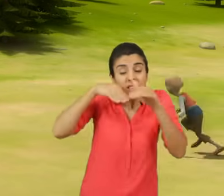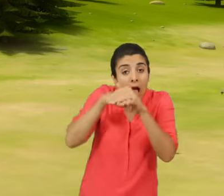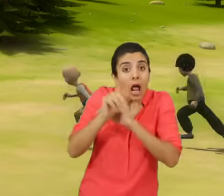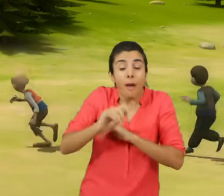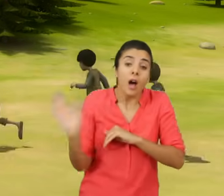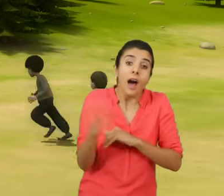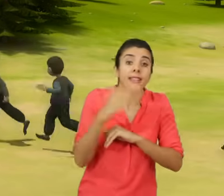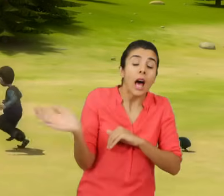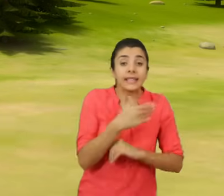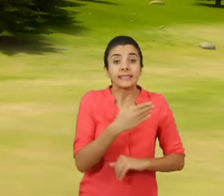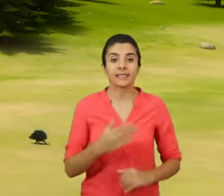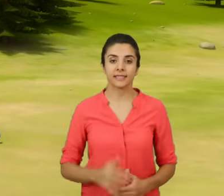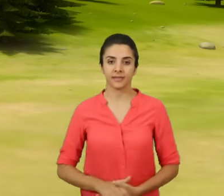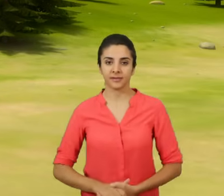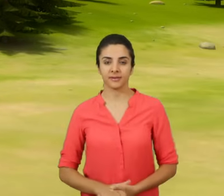Saklanın.